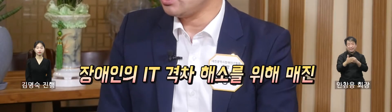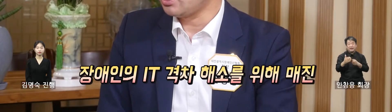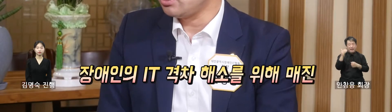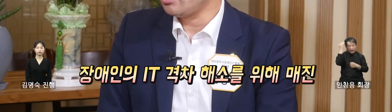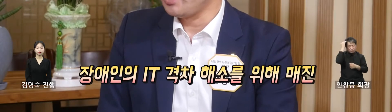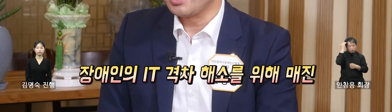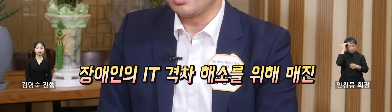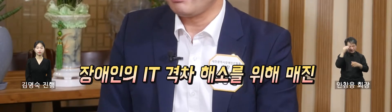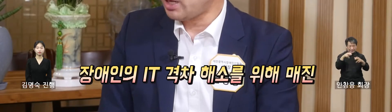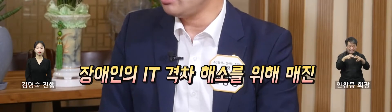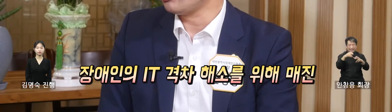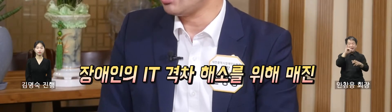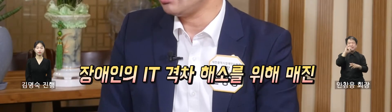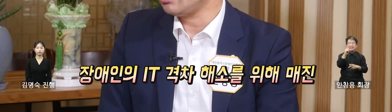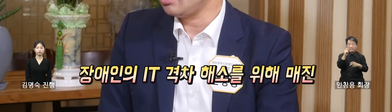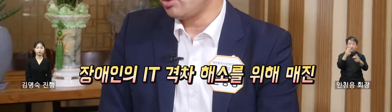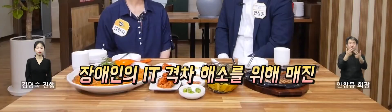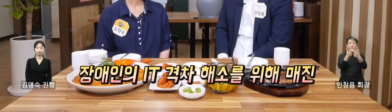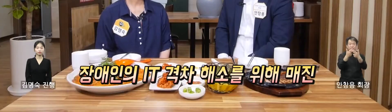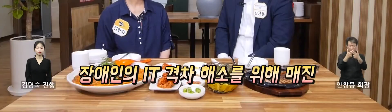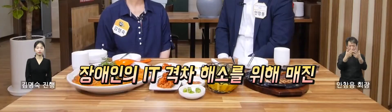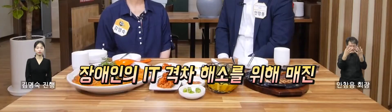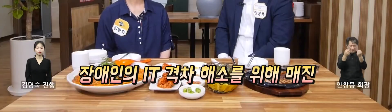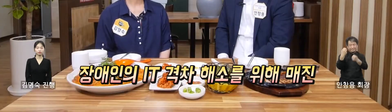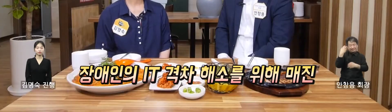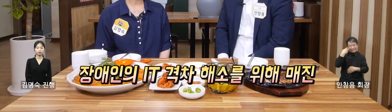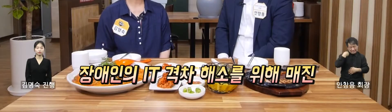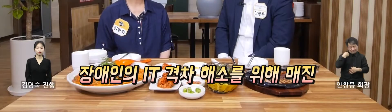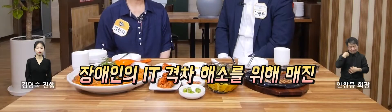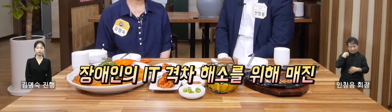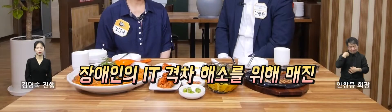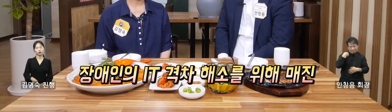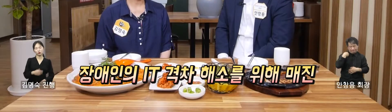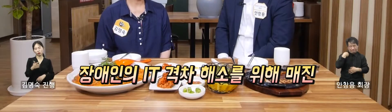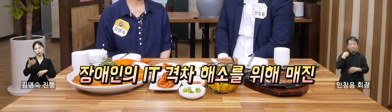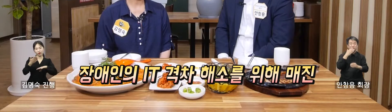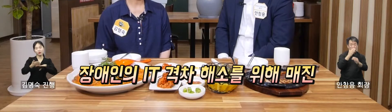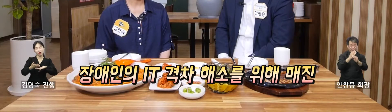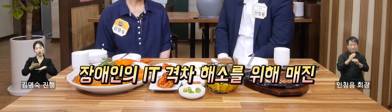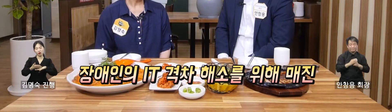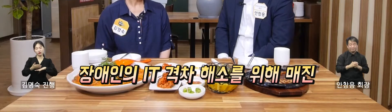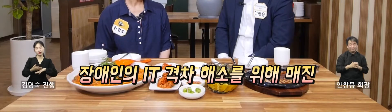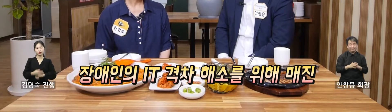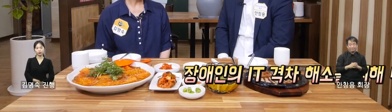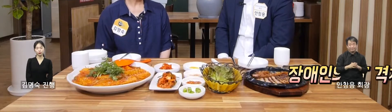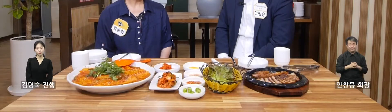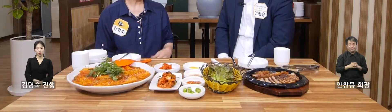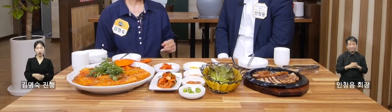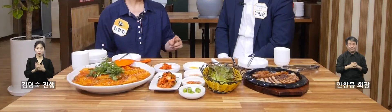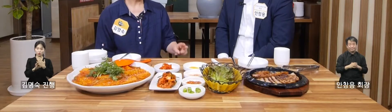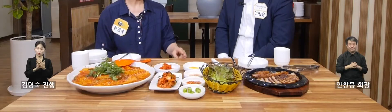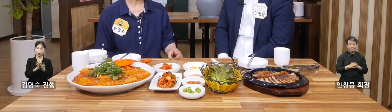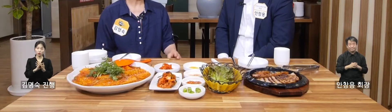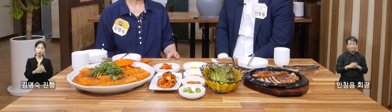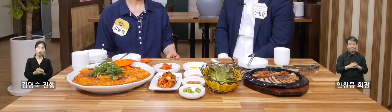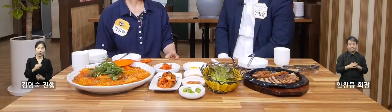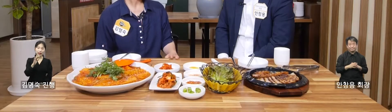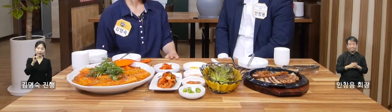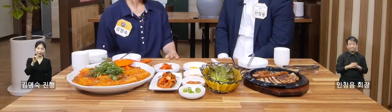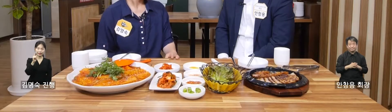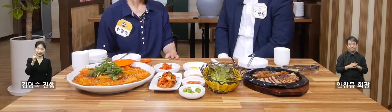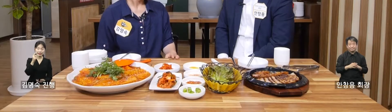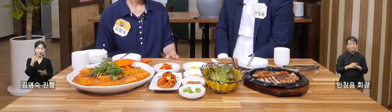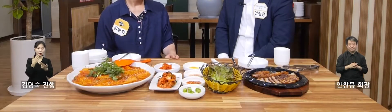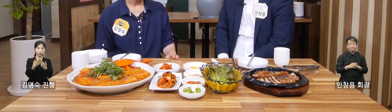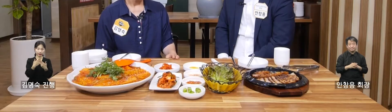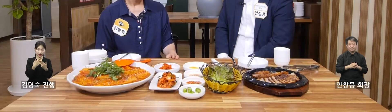한국 장애인 IT 협회에서 많은 역할들을 해왔죠. 너무 감사하네요. 근데 이제 IT